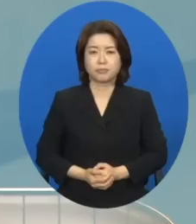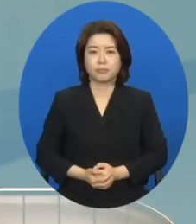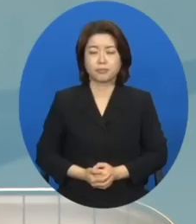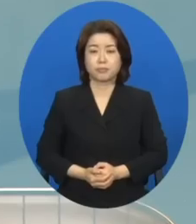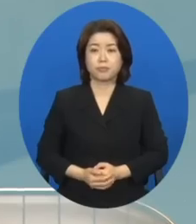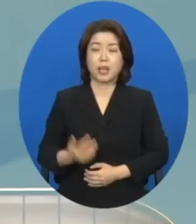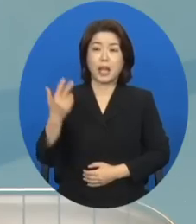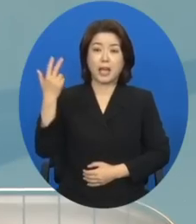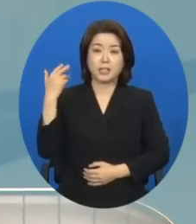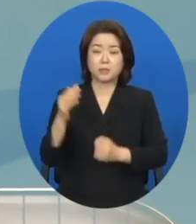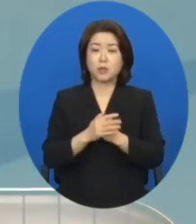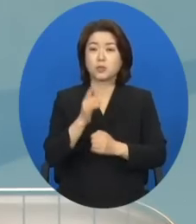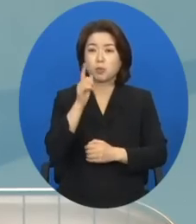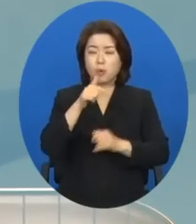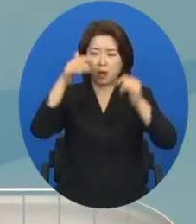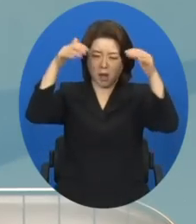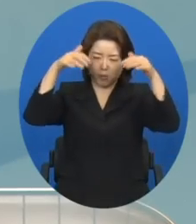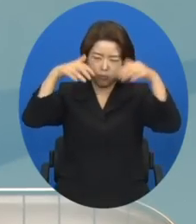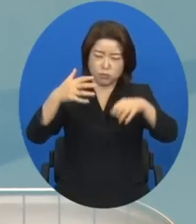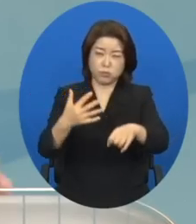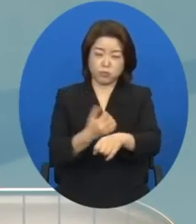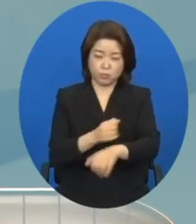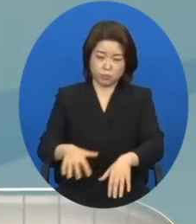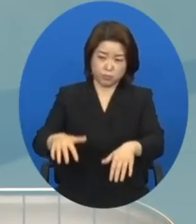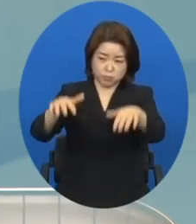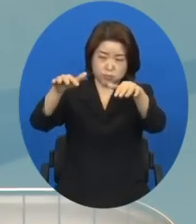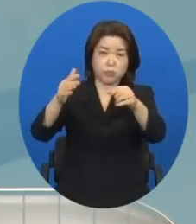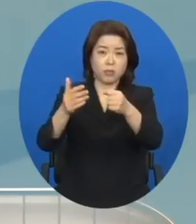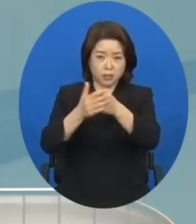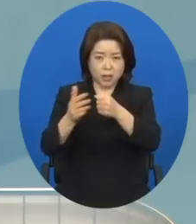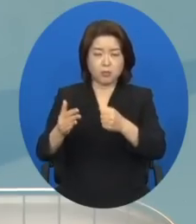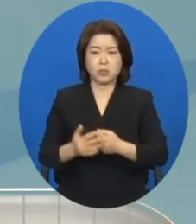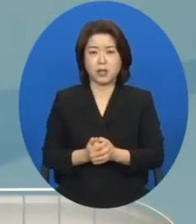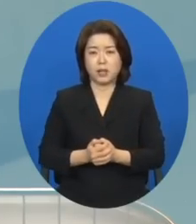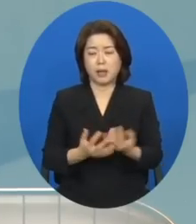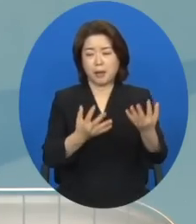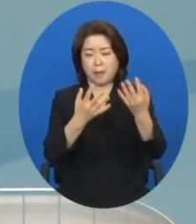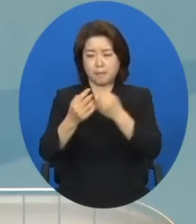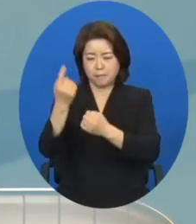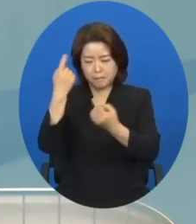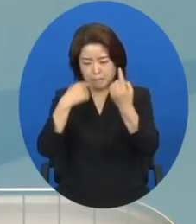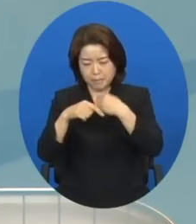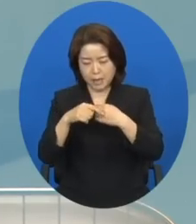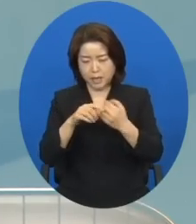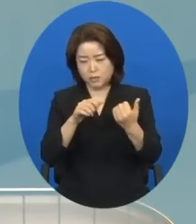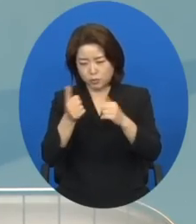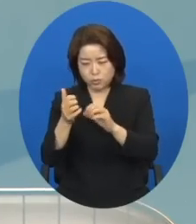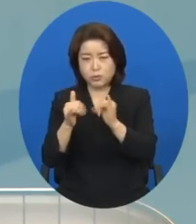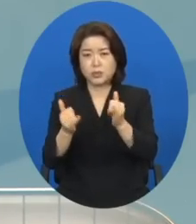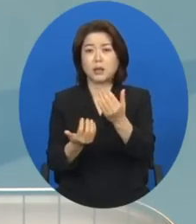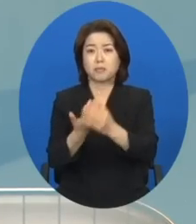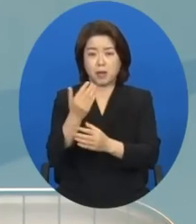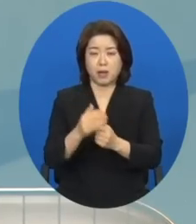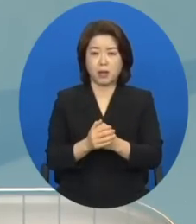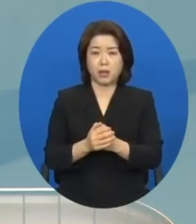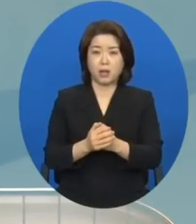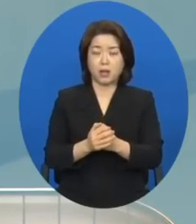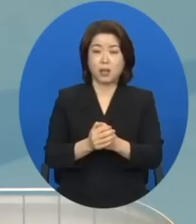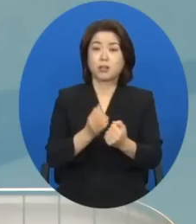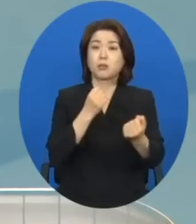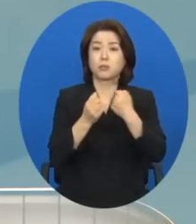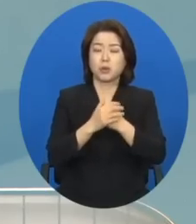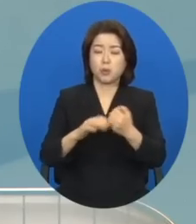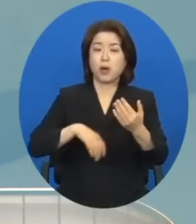지난주 월요일에 내린 폭우로 인하여서 참 많은 사상자가 났는데 참 감동스러운 일도